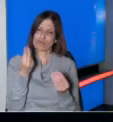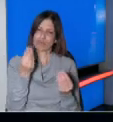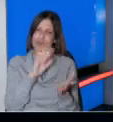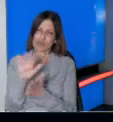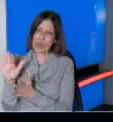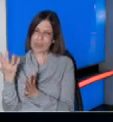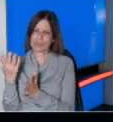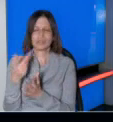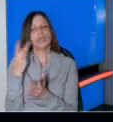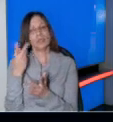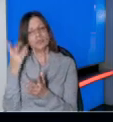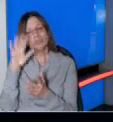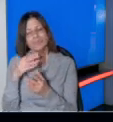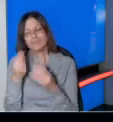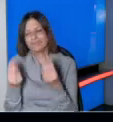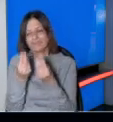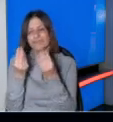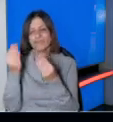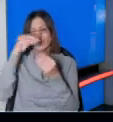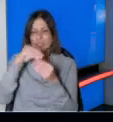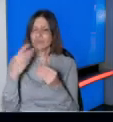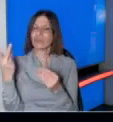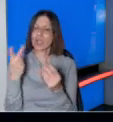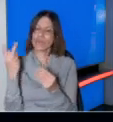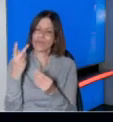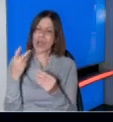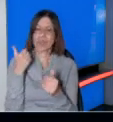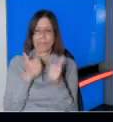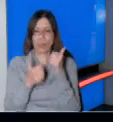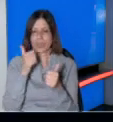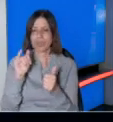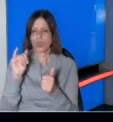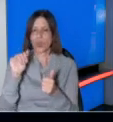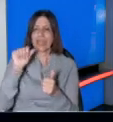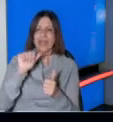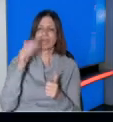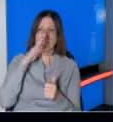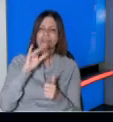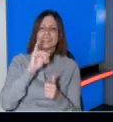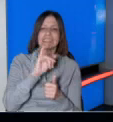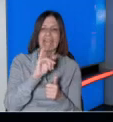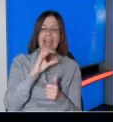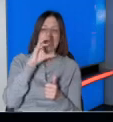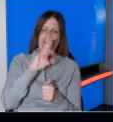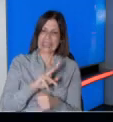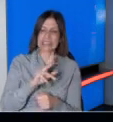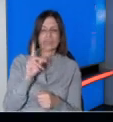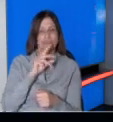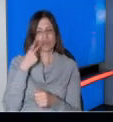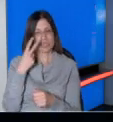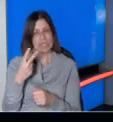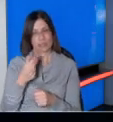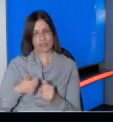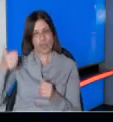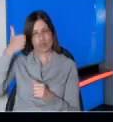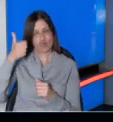לא, כמובן שזה עוד גחל, אני יכול להגיד לך שכמובן המועמדים, יולי אדלשטיין כמובן, וגם ישראל כץ, וכל מי שככה מסתכל על רשות